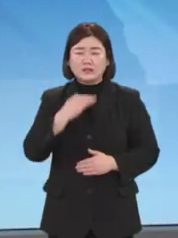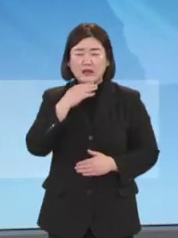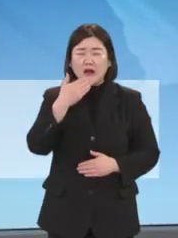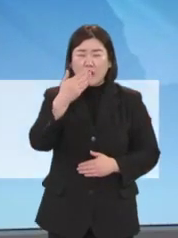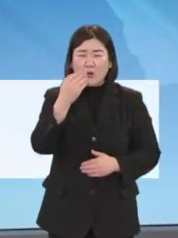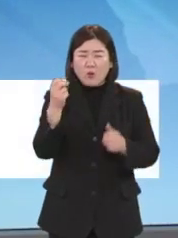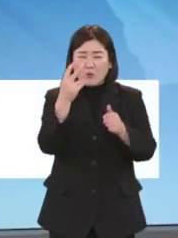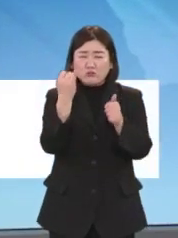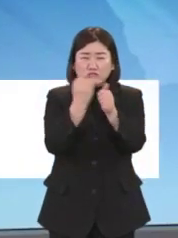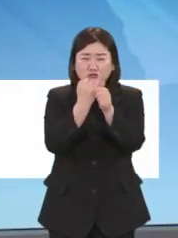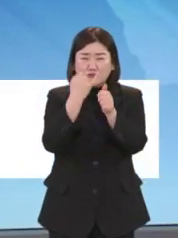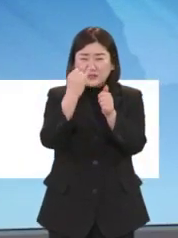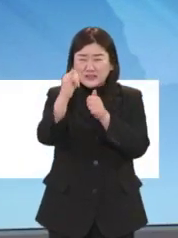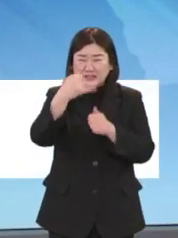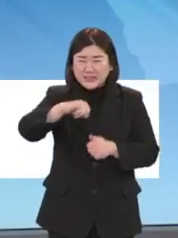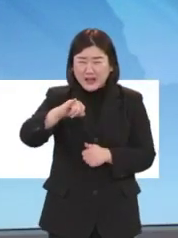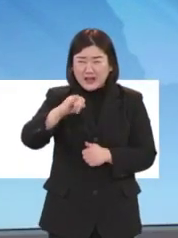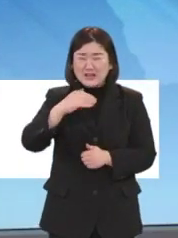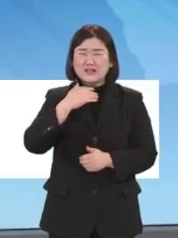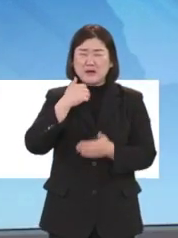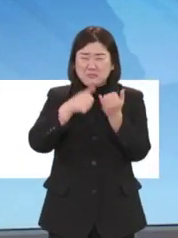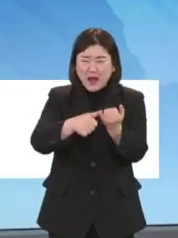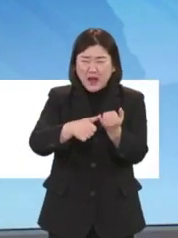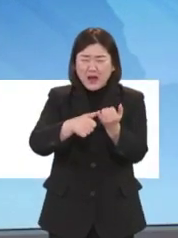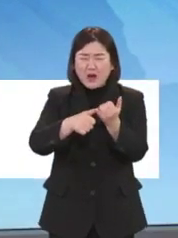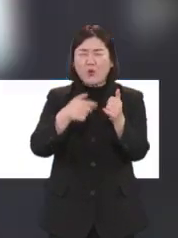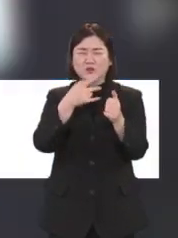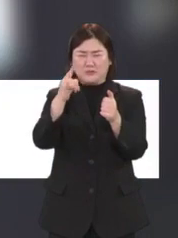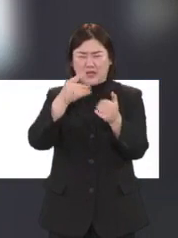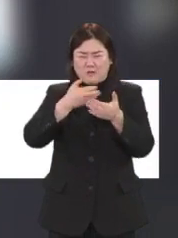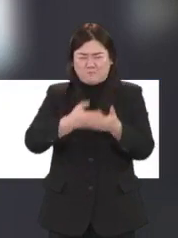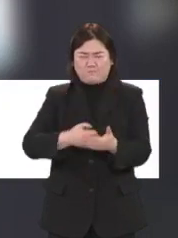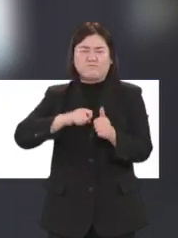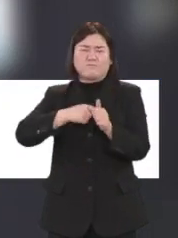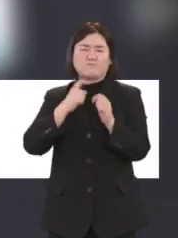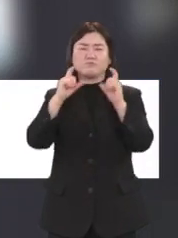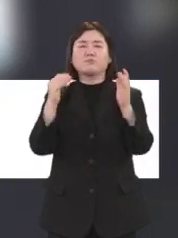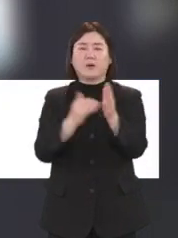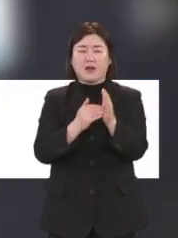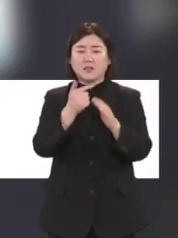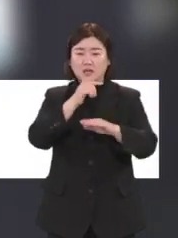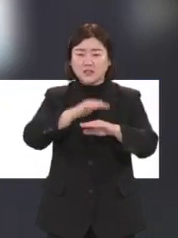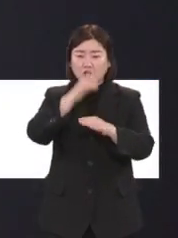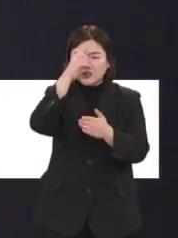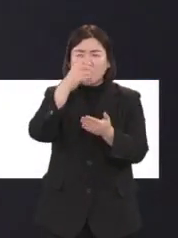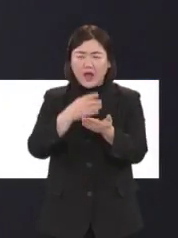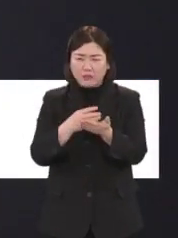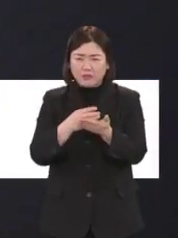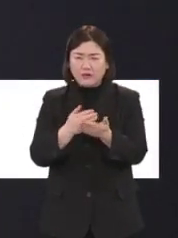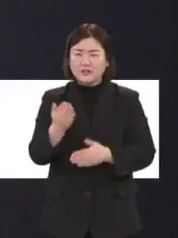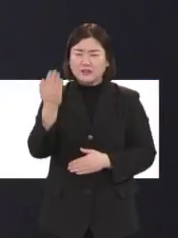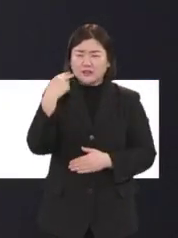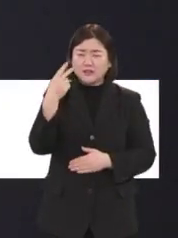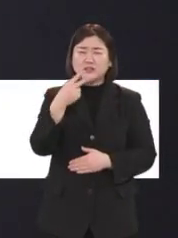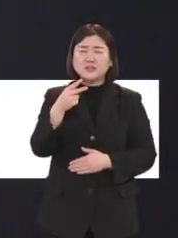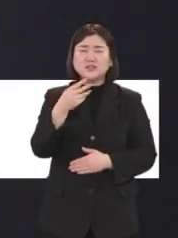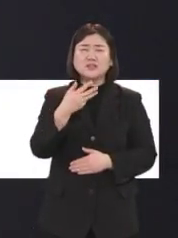9살된 의붓대를 성폭행 간염으로 재판에 넘겨진 50대에게 중형이 선고됐습니다 대전지법 천안지원 형사